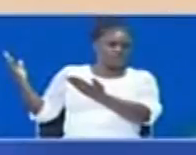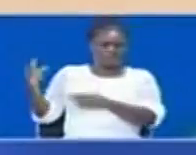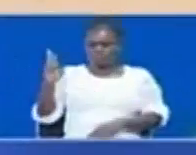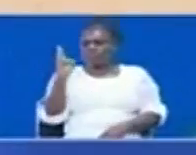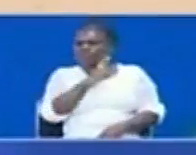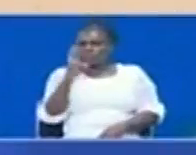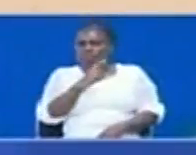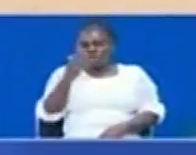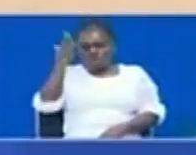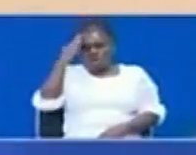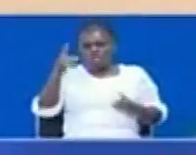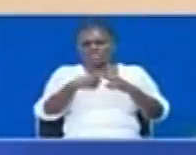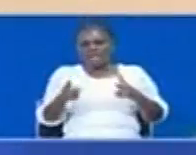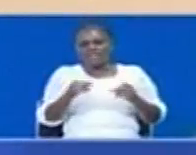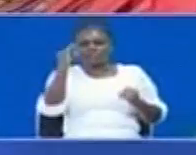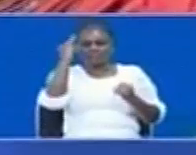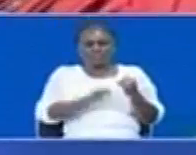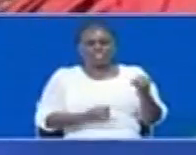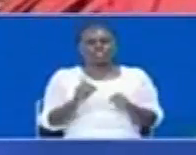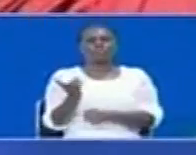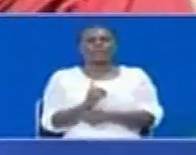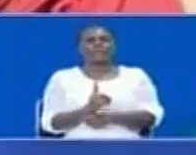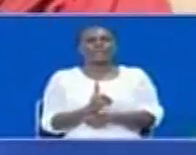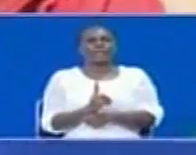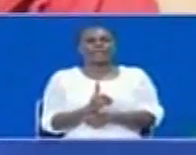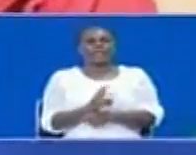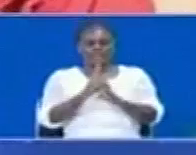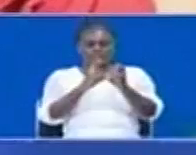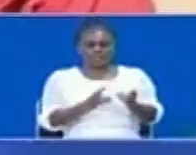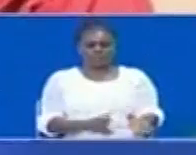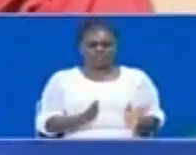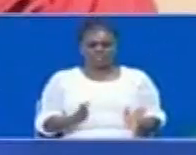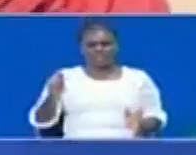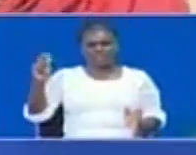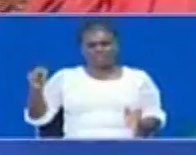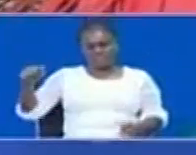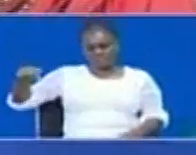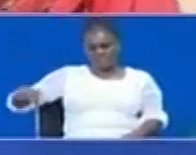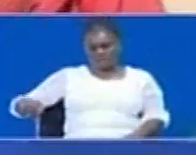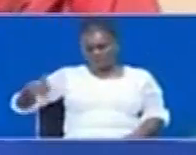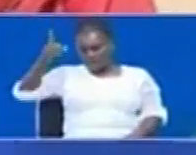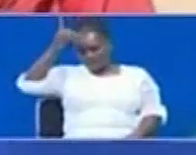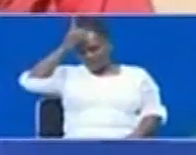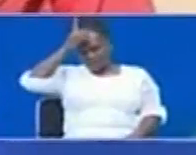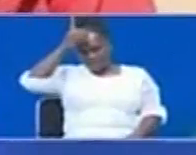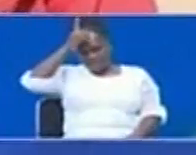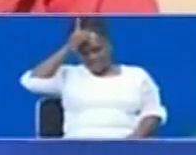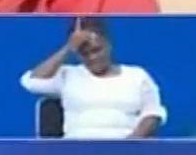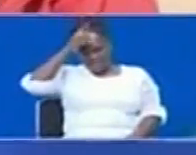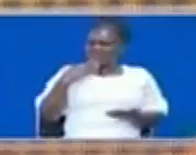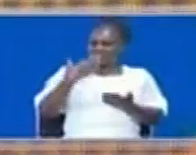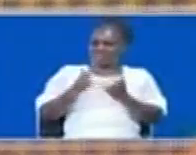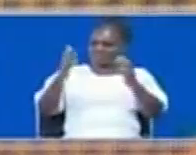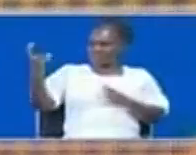ambalo hawajui mwanzo wala mwisho wake. Hussein Mohamed, KTN Leo, kijiji cha Balaa,